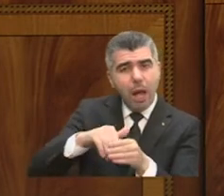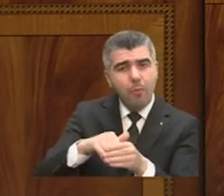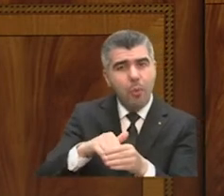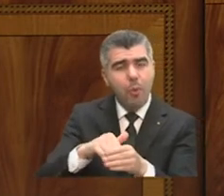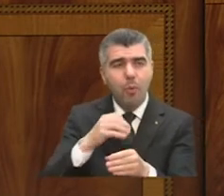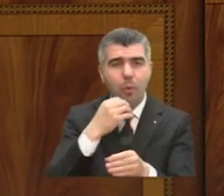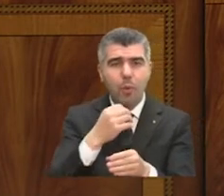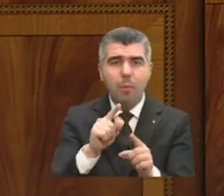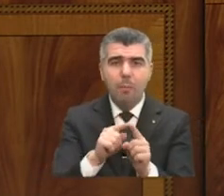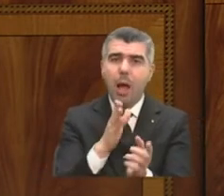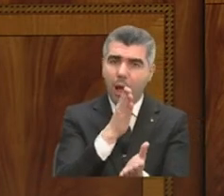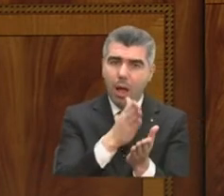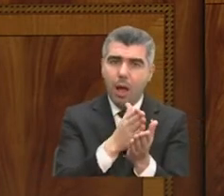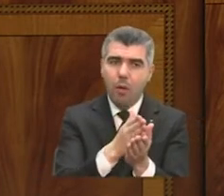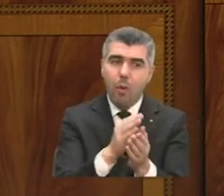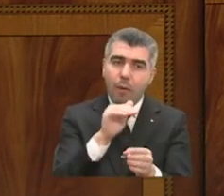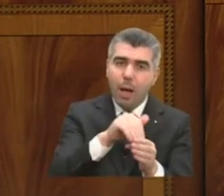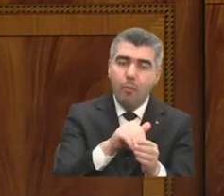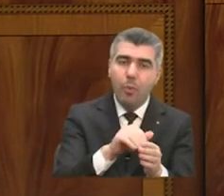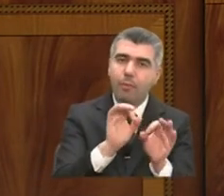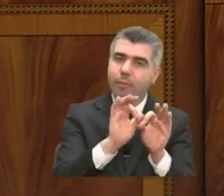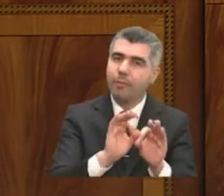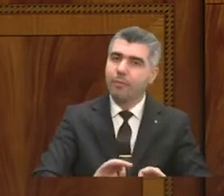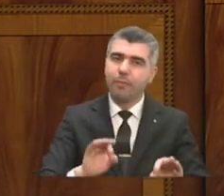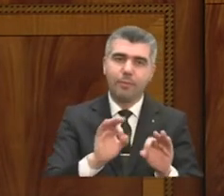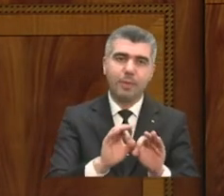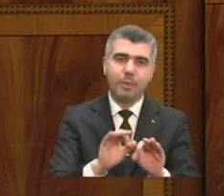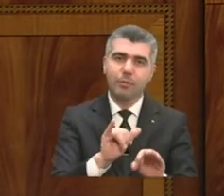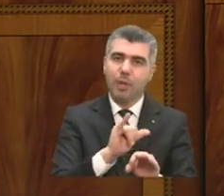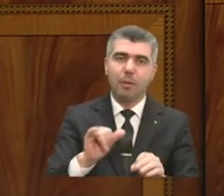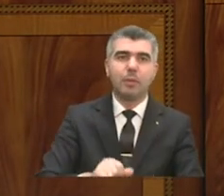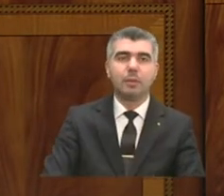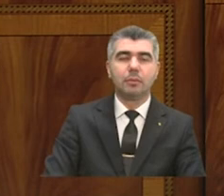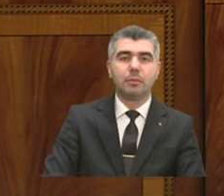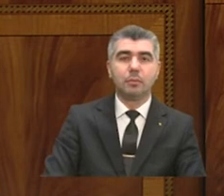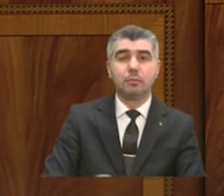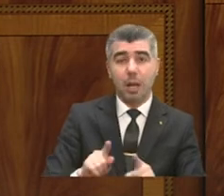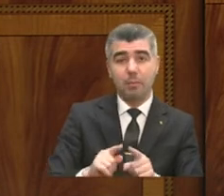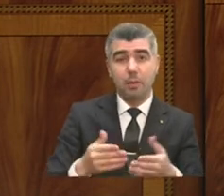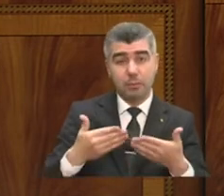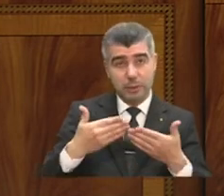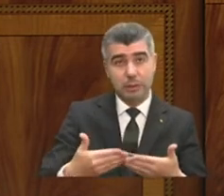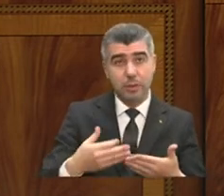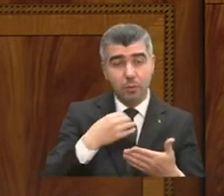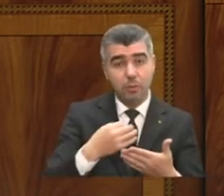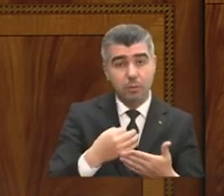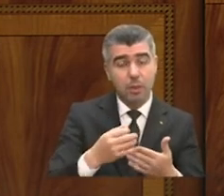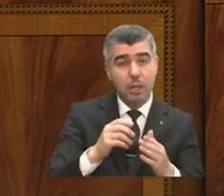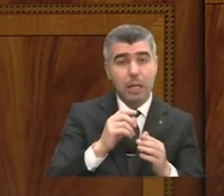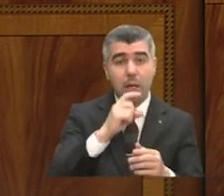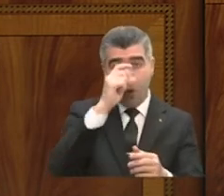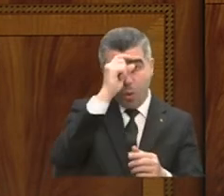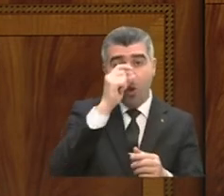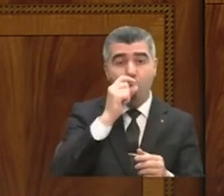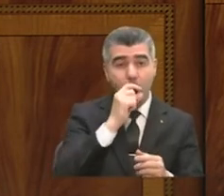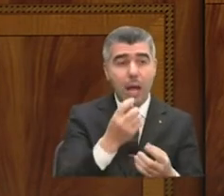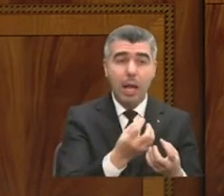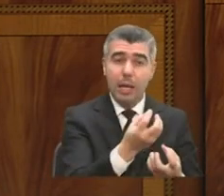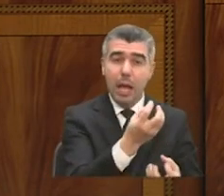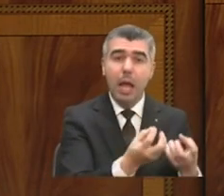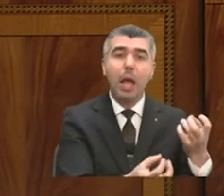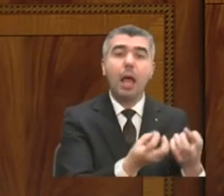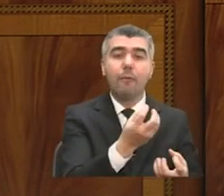nous-mêmes, d'autant plus que généralement tout cela est basé sur un